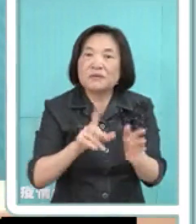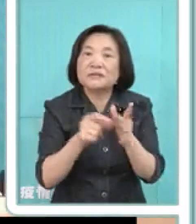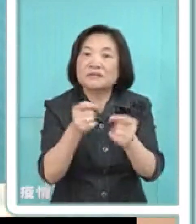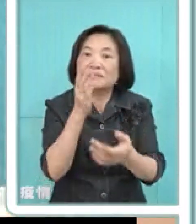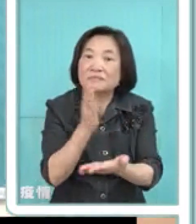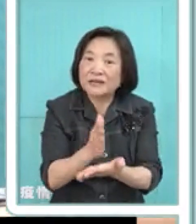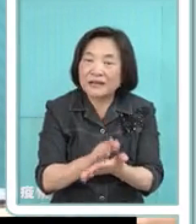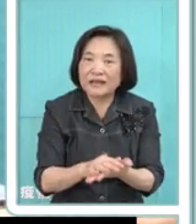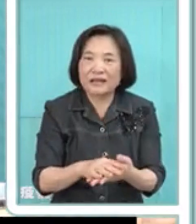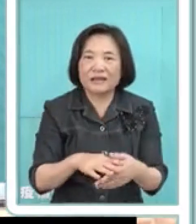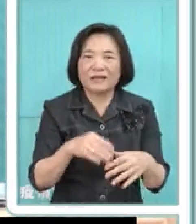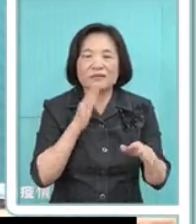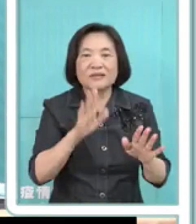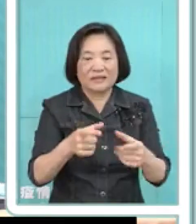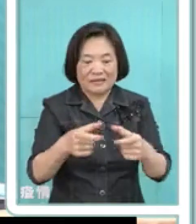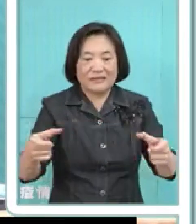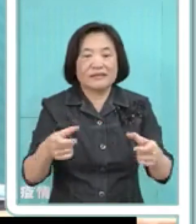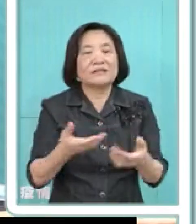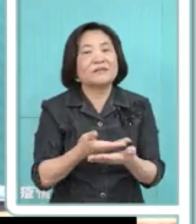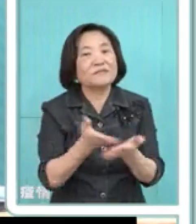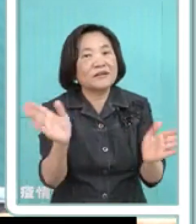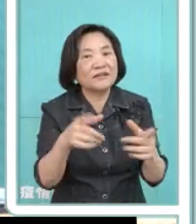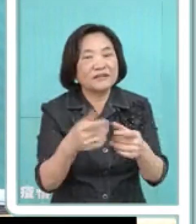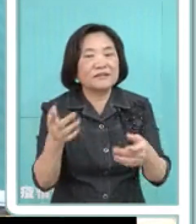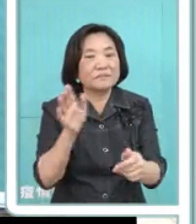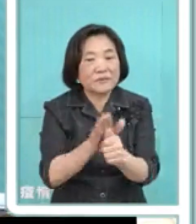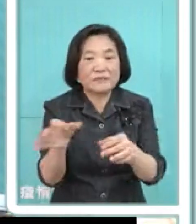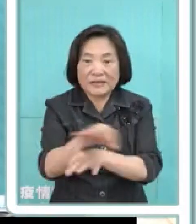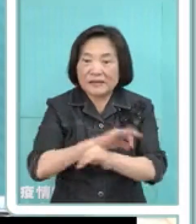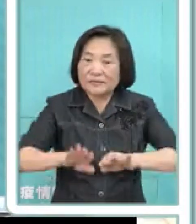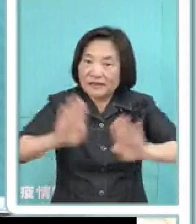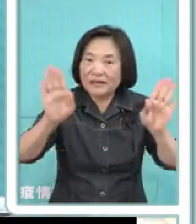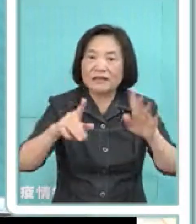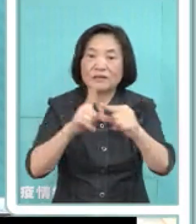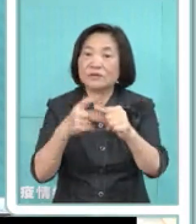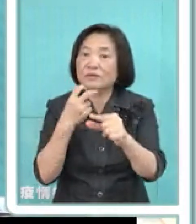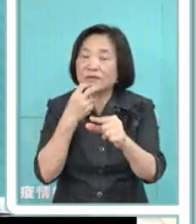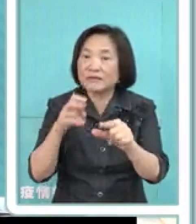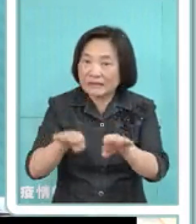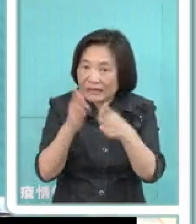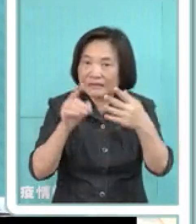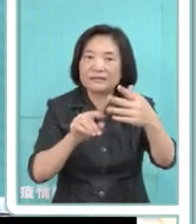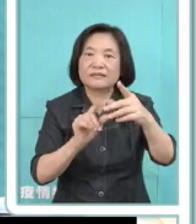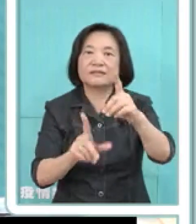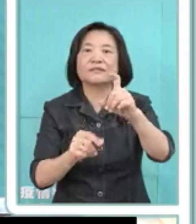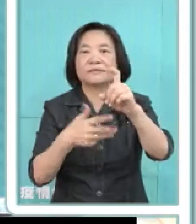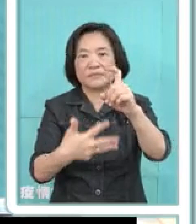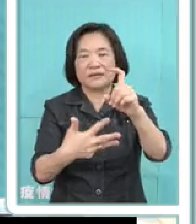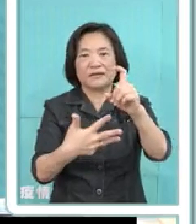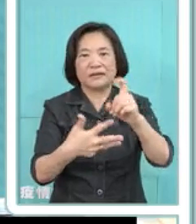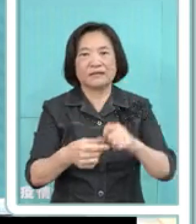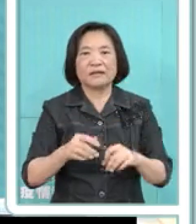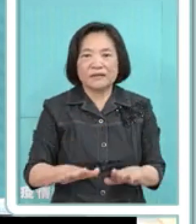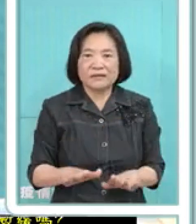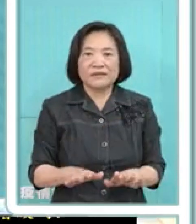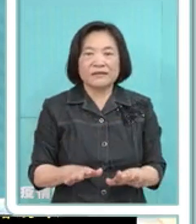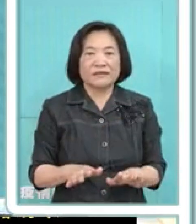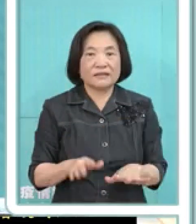振兴券是这样的，其实它中央启动也是10月8号嘛，按照今天